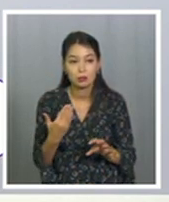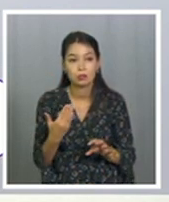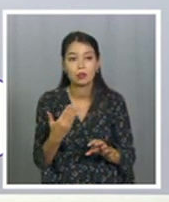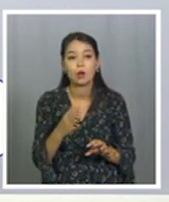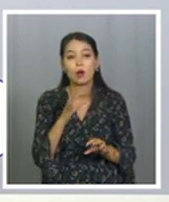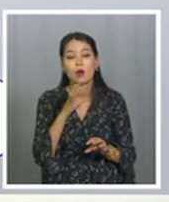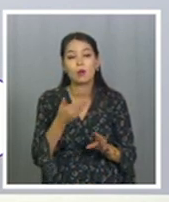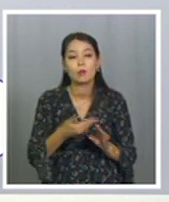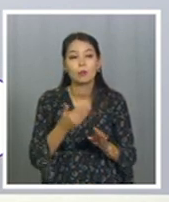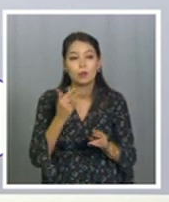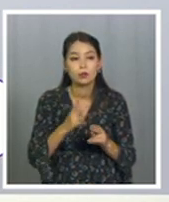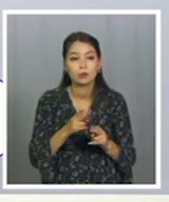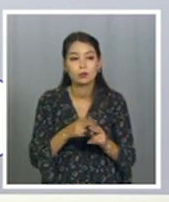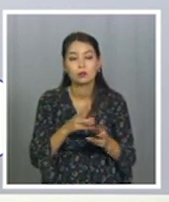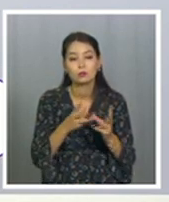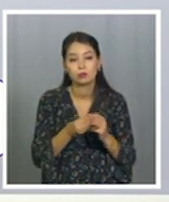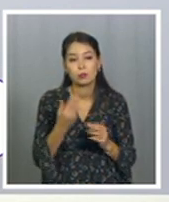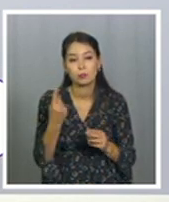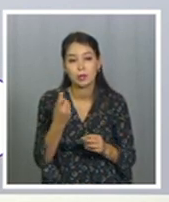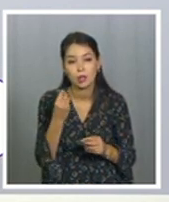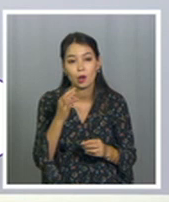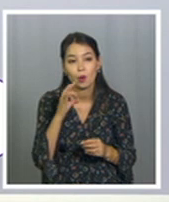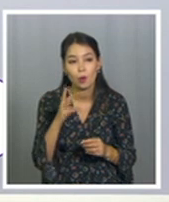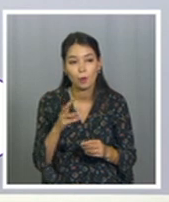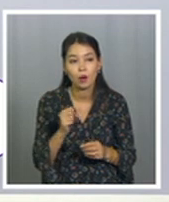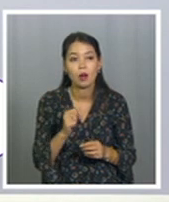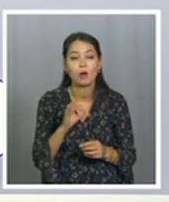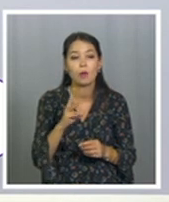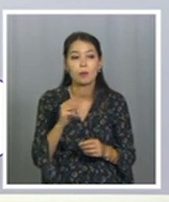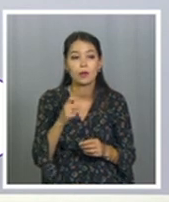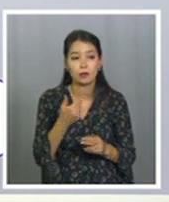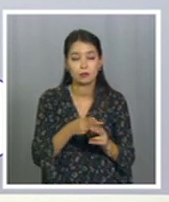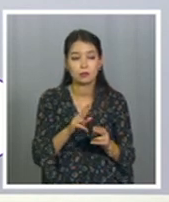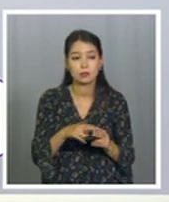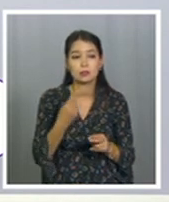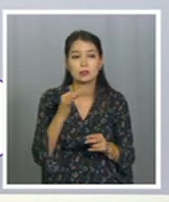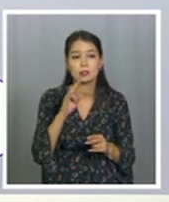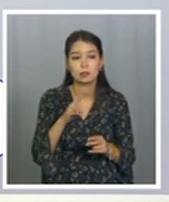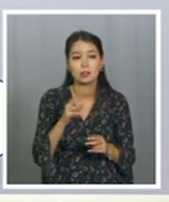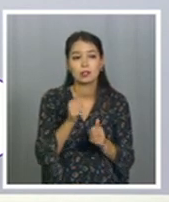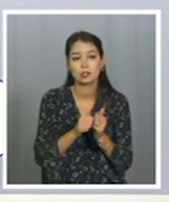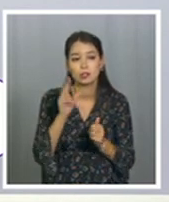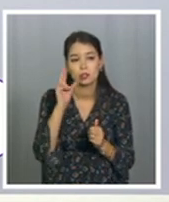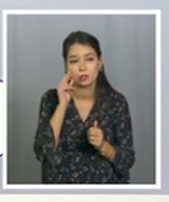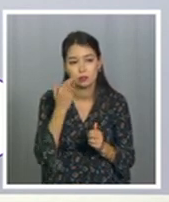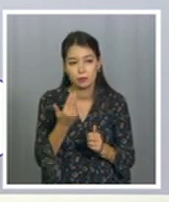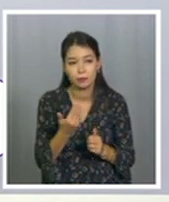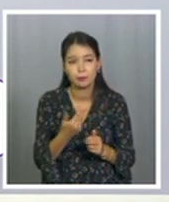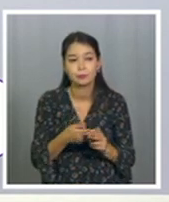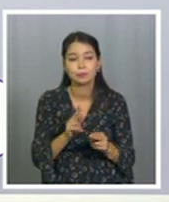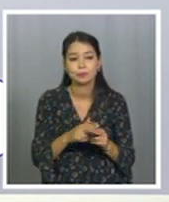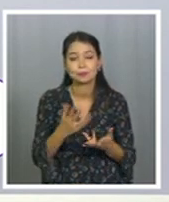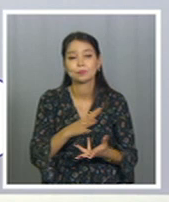өлшем бірлігі Ом. Ал омега дегеніміз циклдық жиілік екен. Яғни бұл жерден шығатын